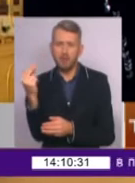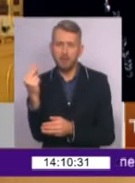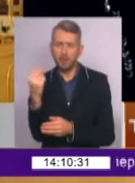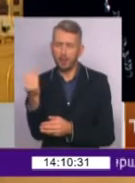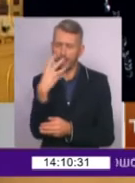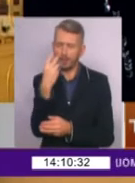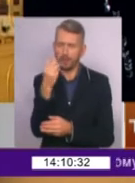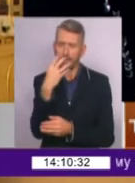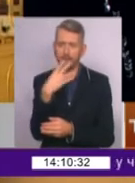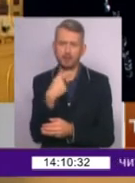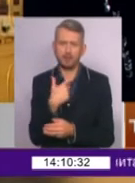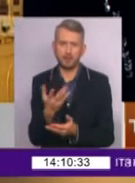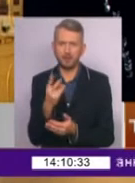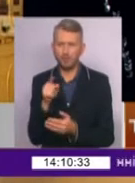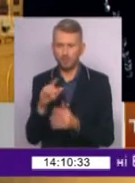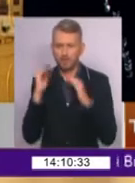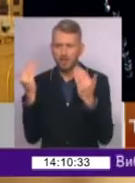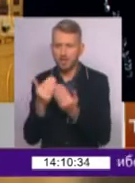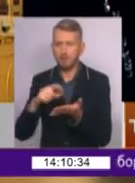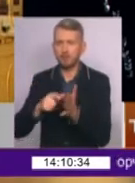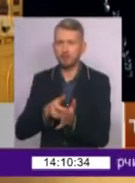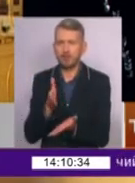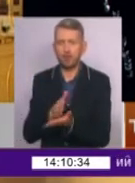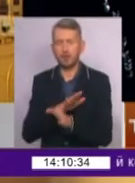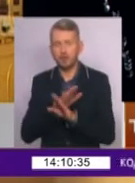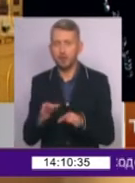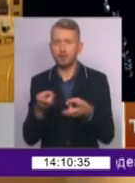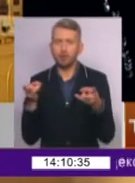И вы же в закрытом помещении. Нет, ну нужно,